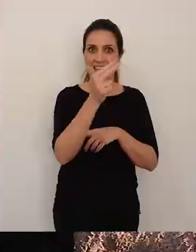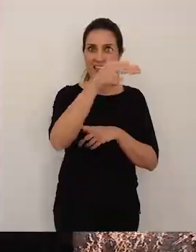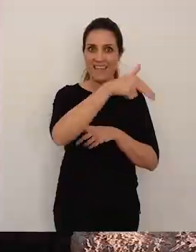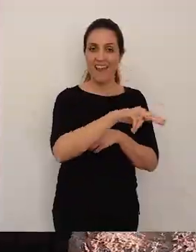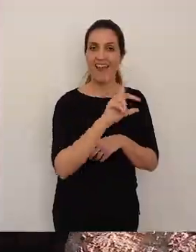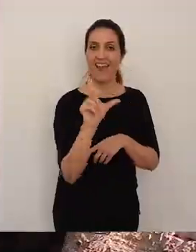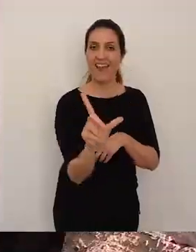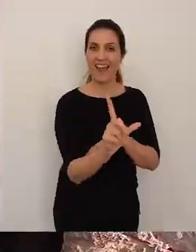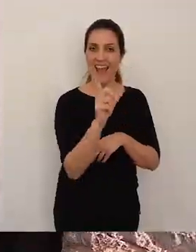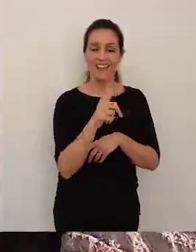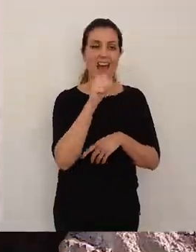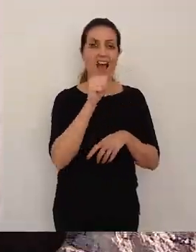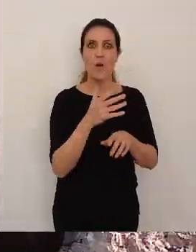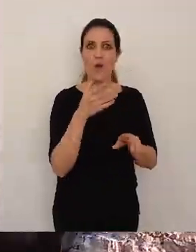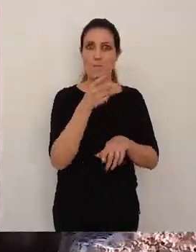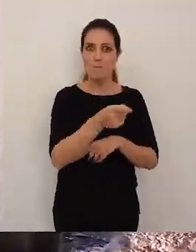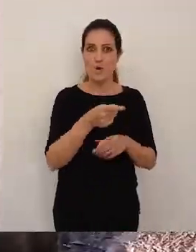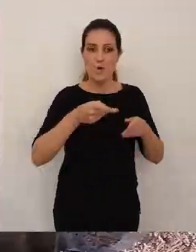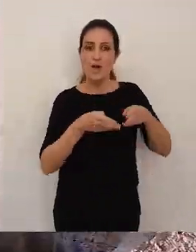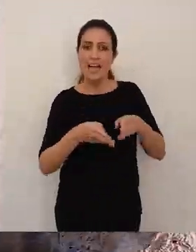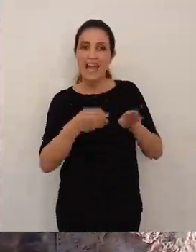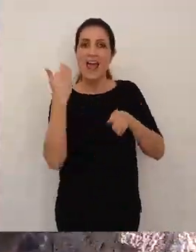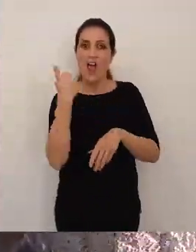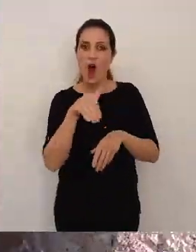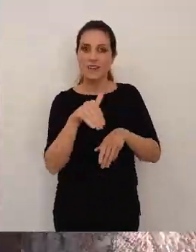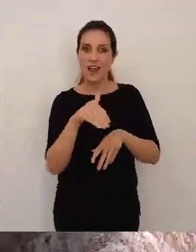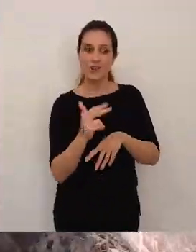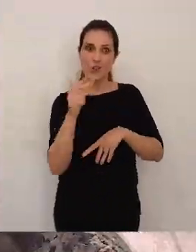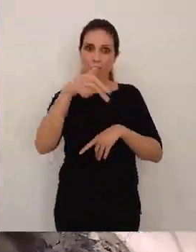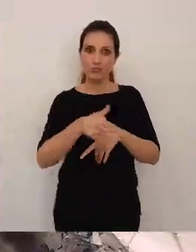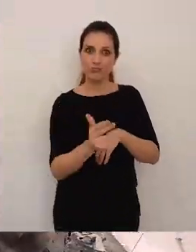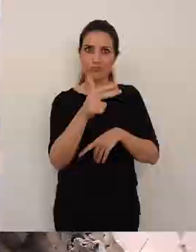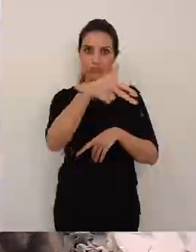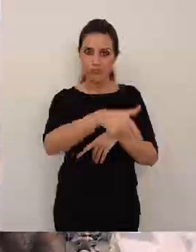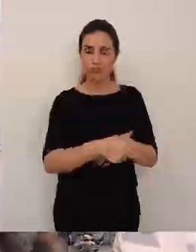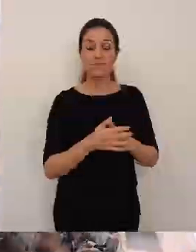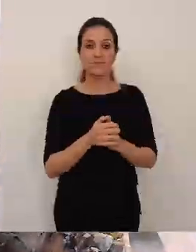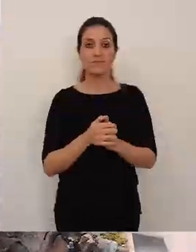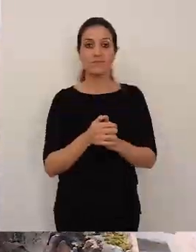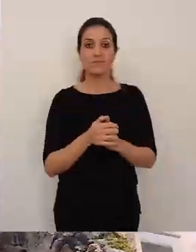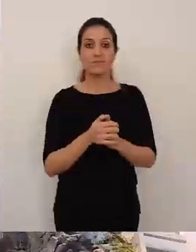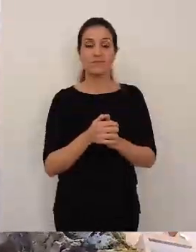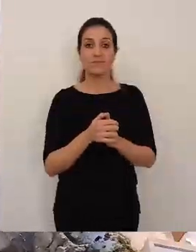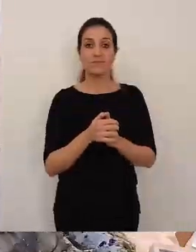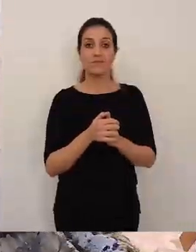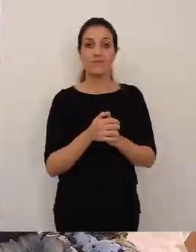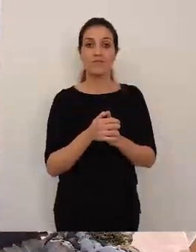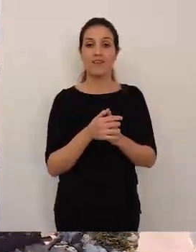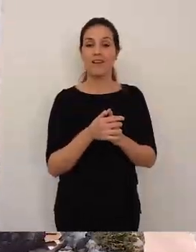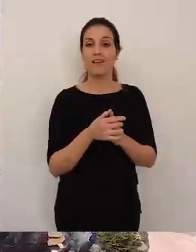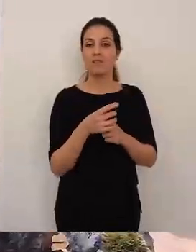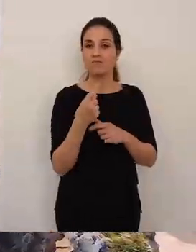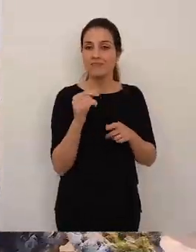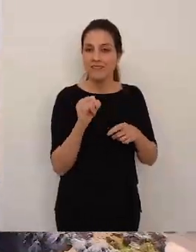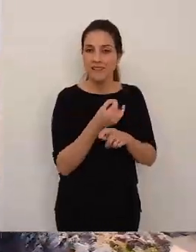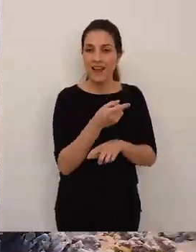con eleganza le acque blu del canale d'Otranto. Questa serie di caratteristiche della Marina di Tricase permette